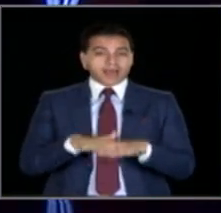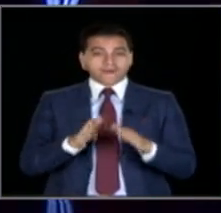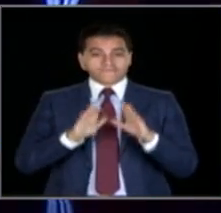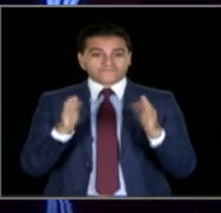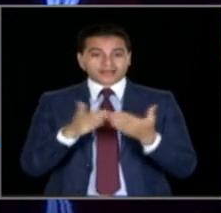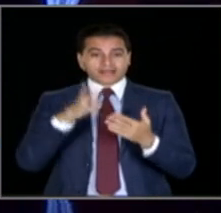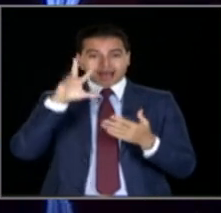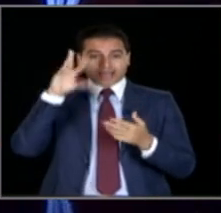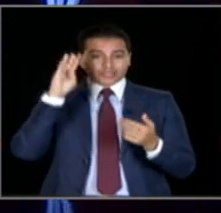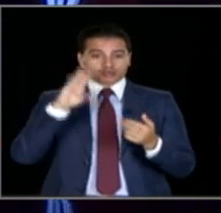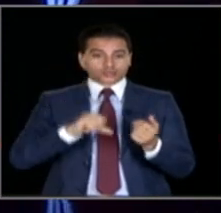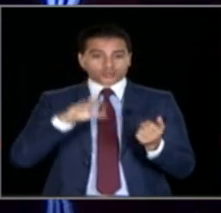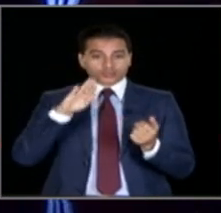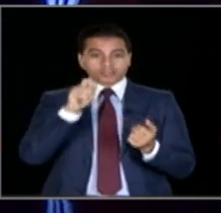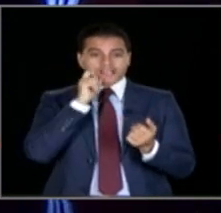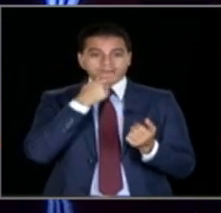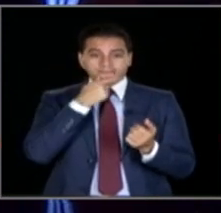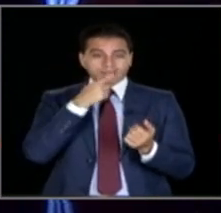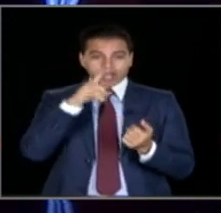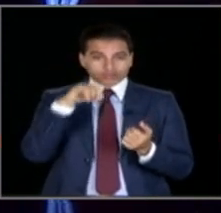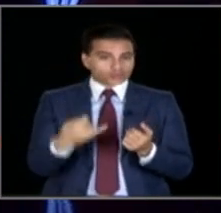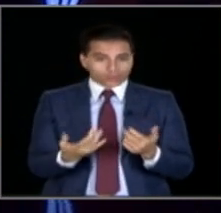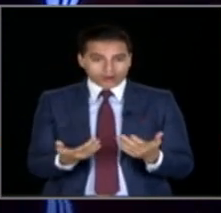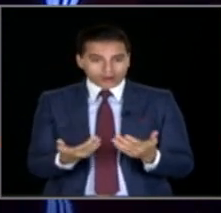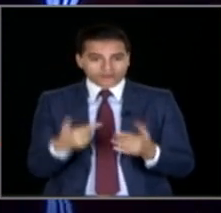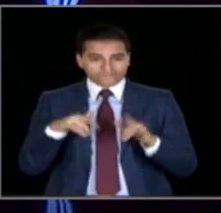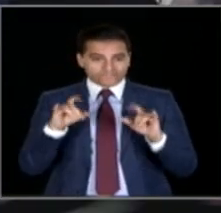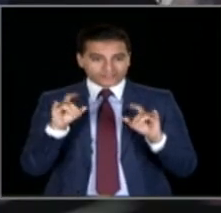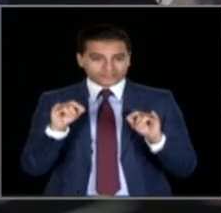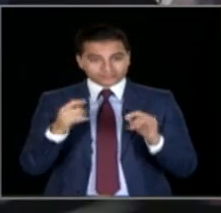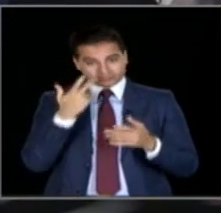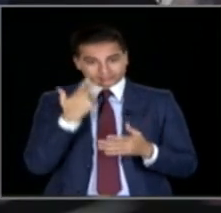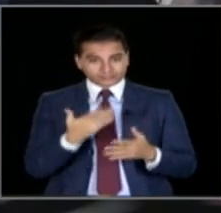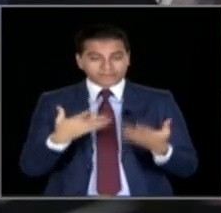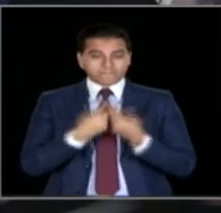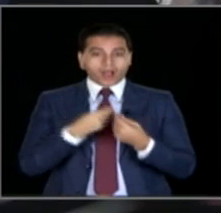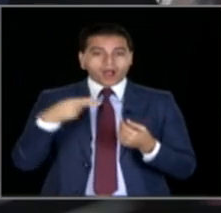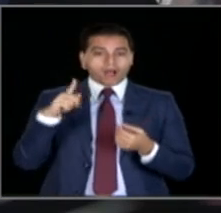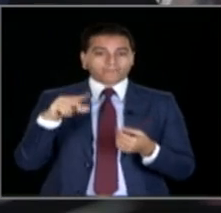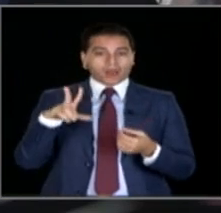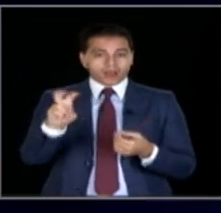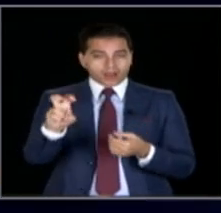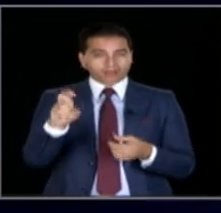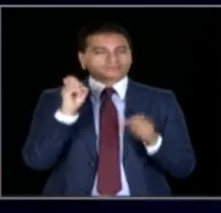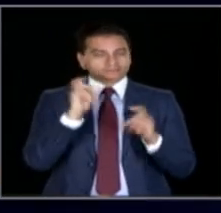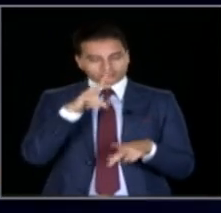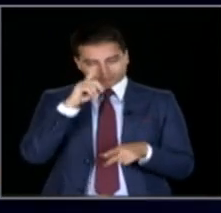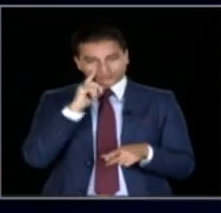الهكسوس إمتى الجوكر؟ 50-50 مع عبد الله. إن شاء الله.